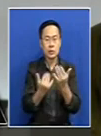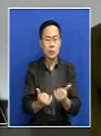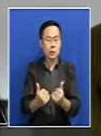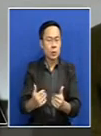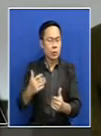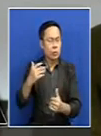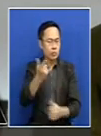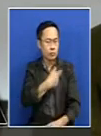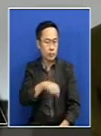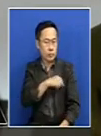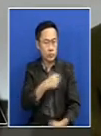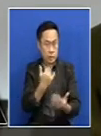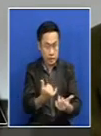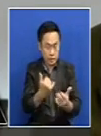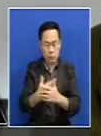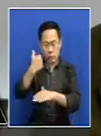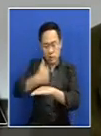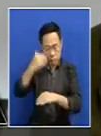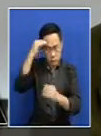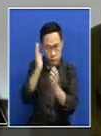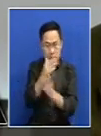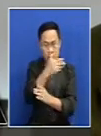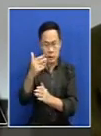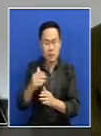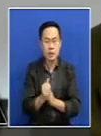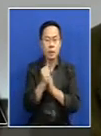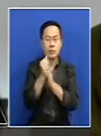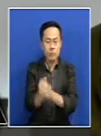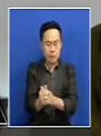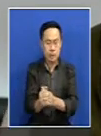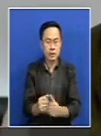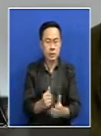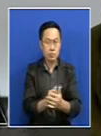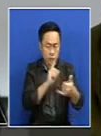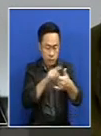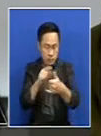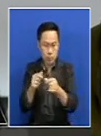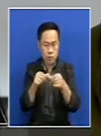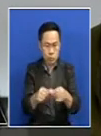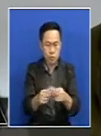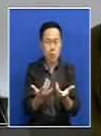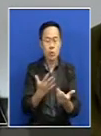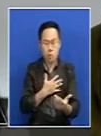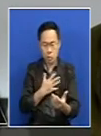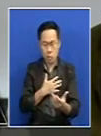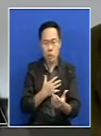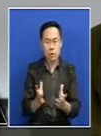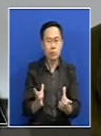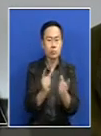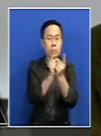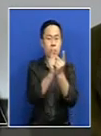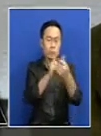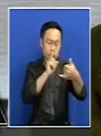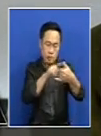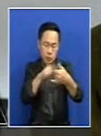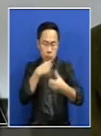ครับท่านผู้บัญชาการแห่งชาติได้นำมานะครับแล้วก็เดี๋ยวเราจะเข้าไป